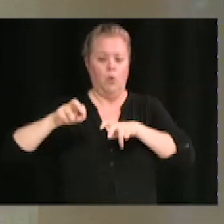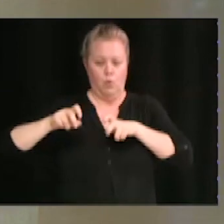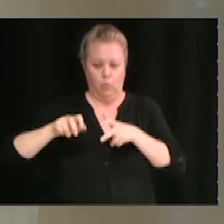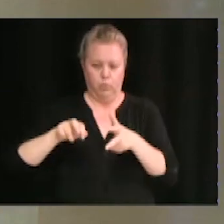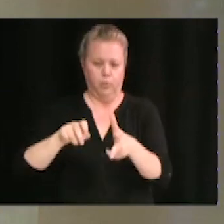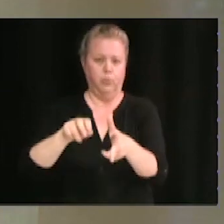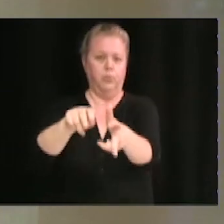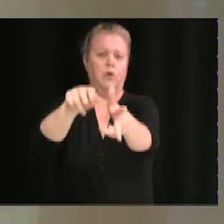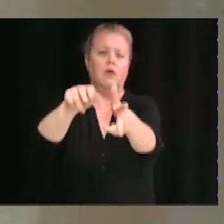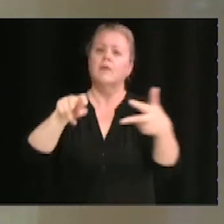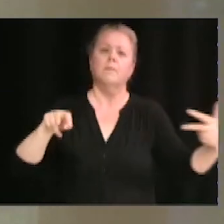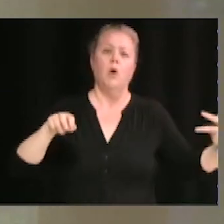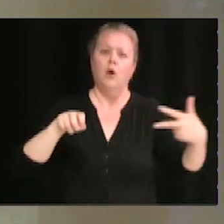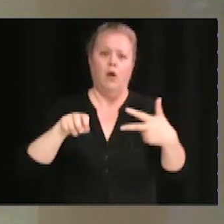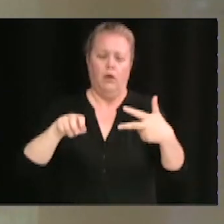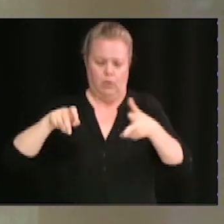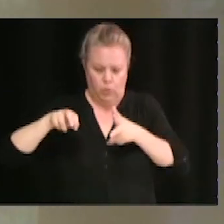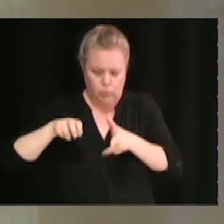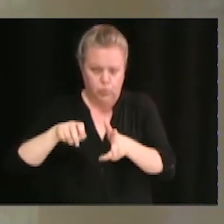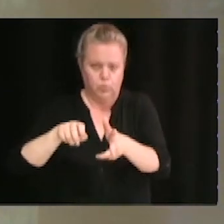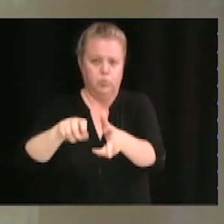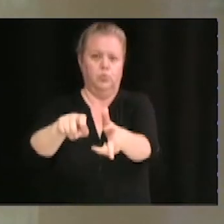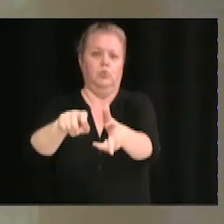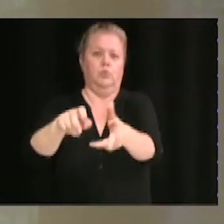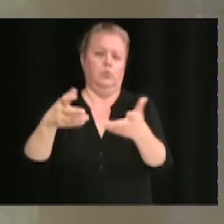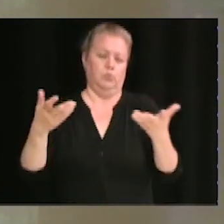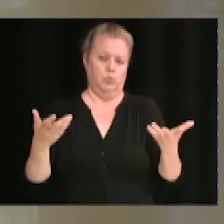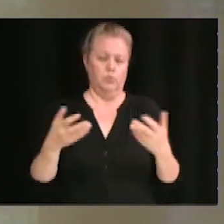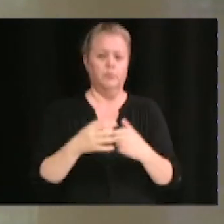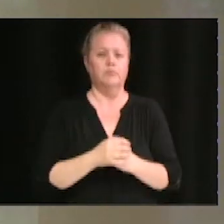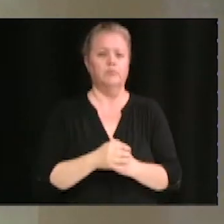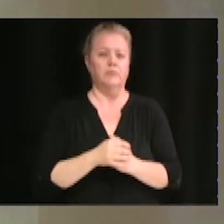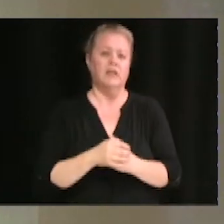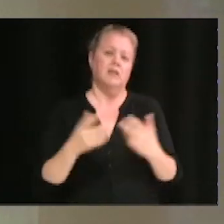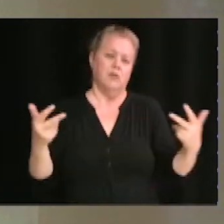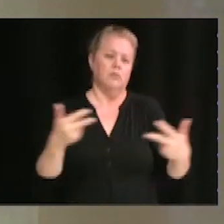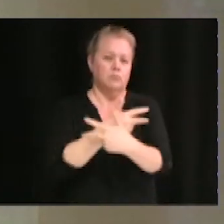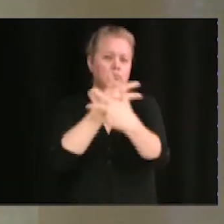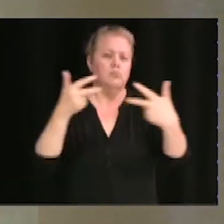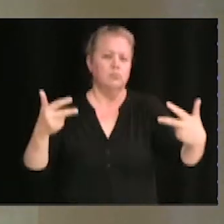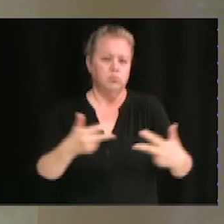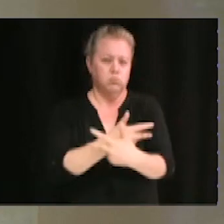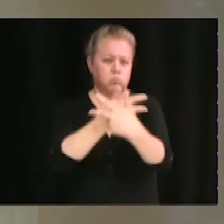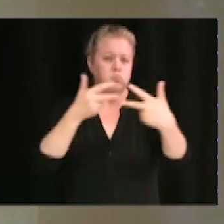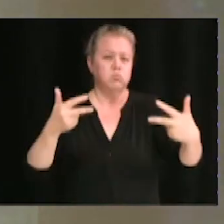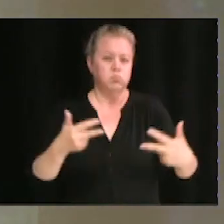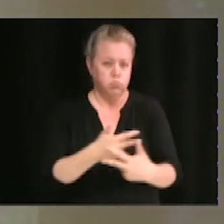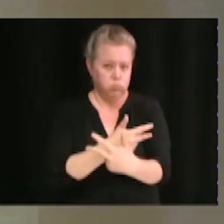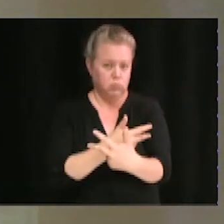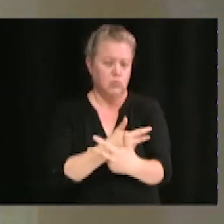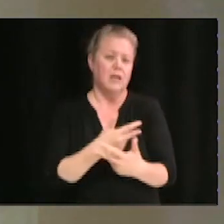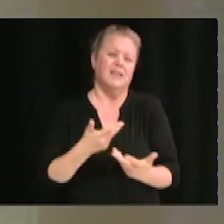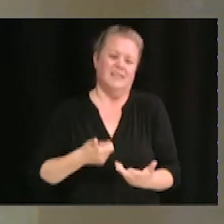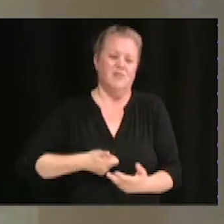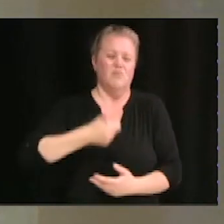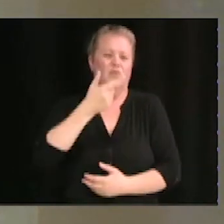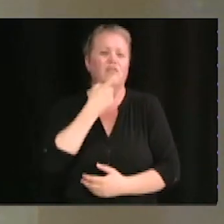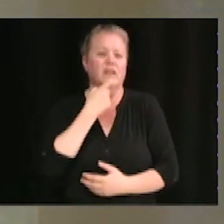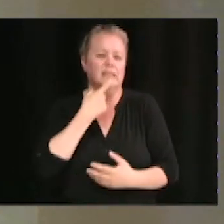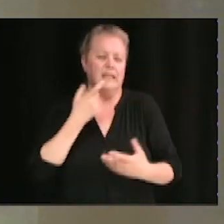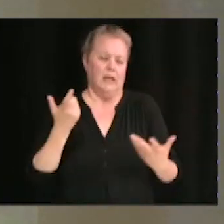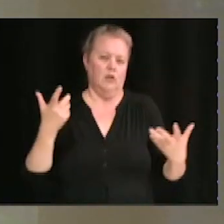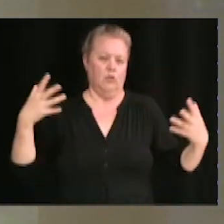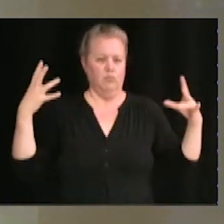vont dans le même sens que le piéton, et en sens inverse, vont pouvoir circuler, ce qui va favoriser la fluidité de la circulation,